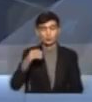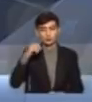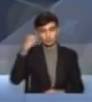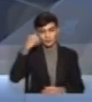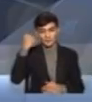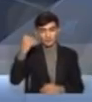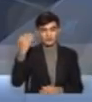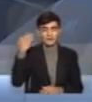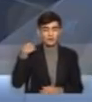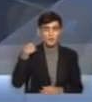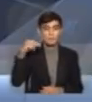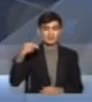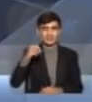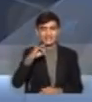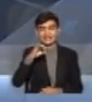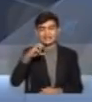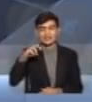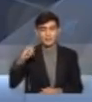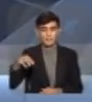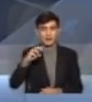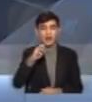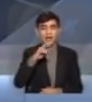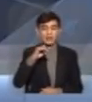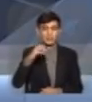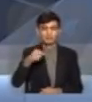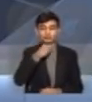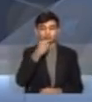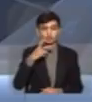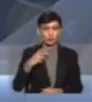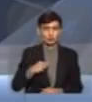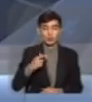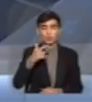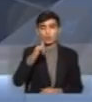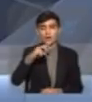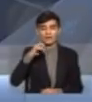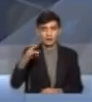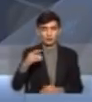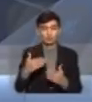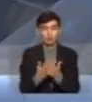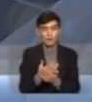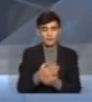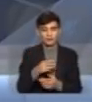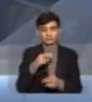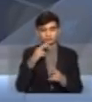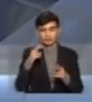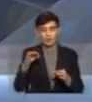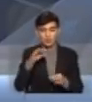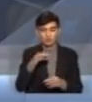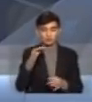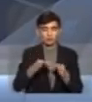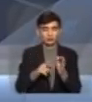Өзбекстанның бұрынғы президенті Ислам Кәрімовтің үлкен қызы Гүлнәр Кәрімованың үстінен жаңа тағылған айыптар бойынша сот